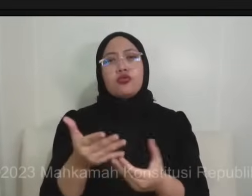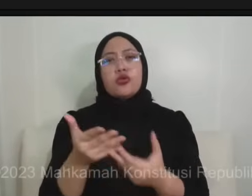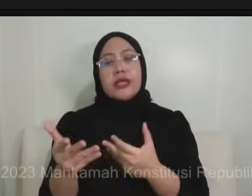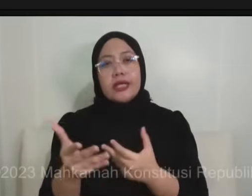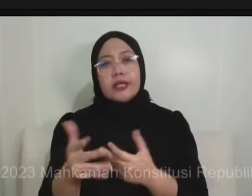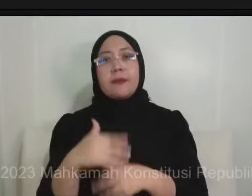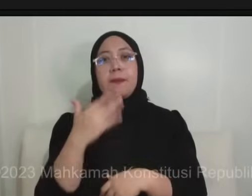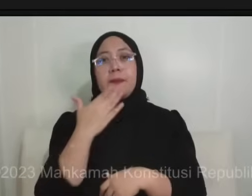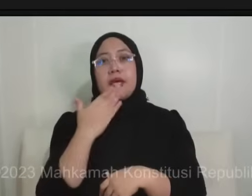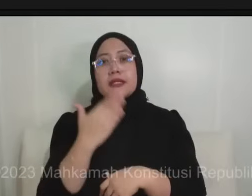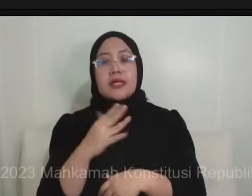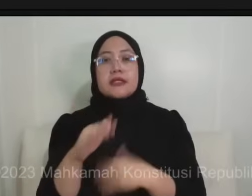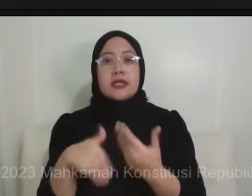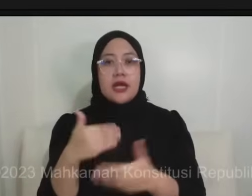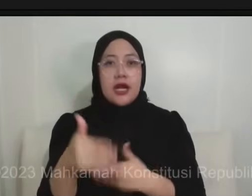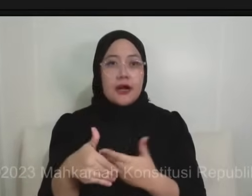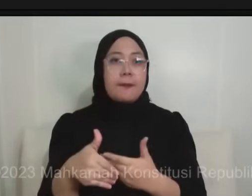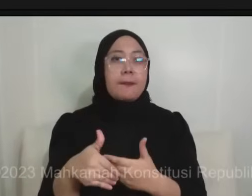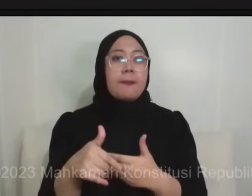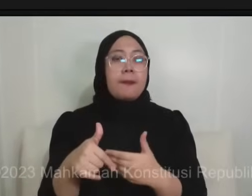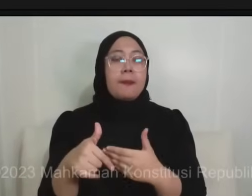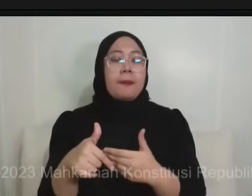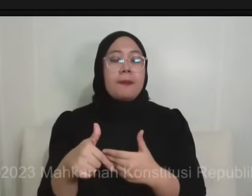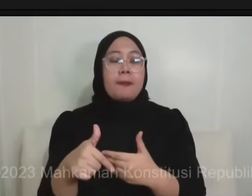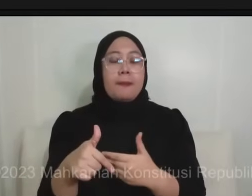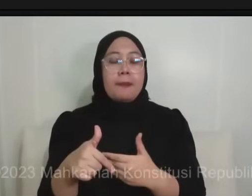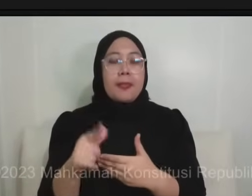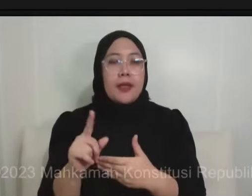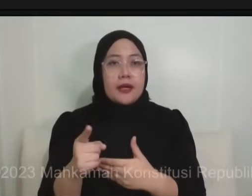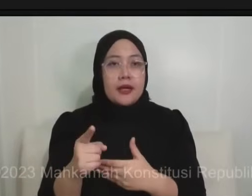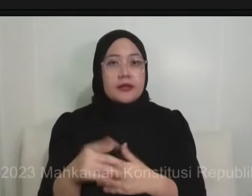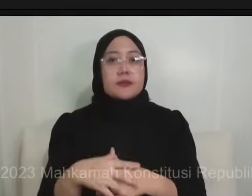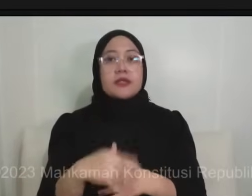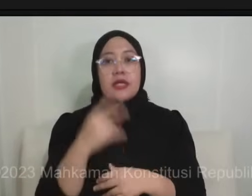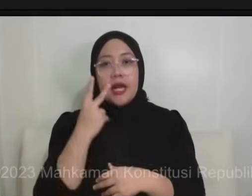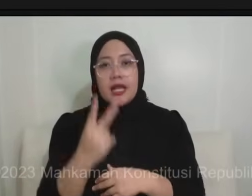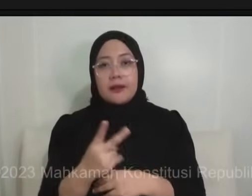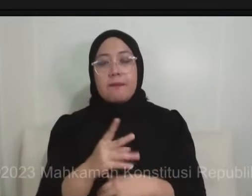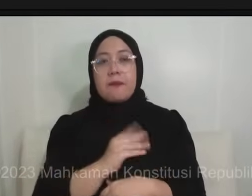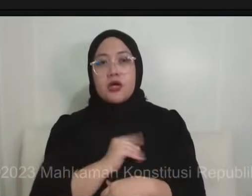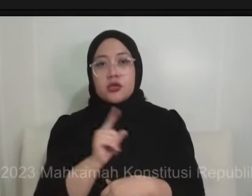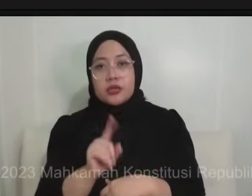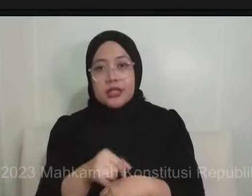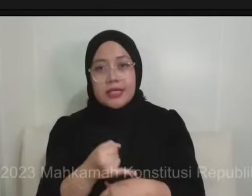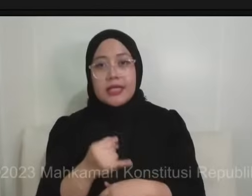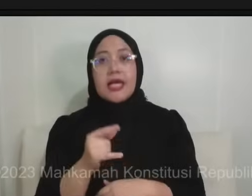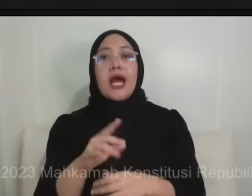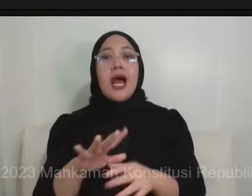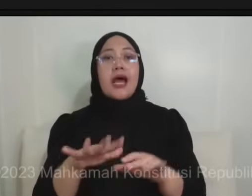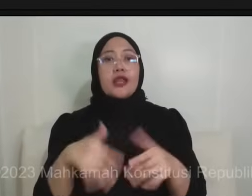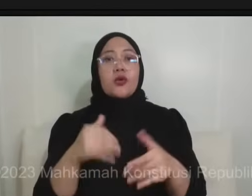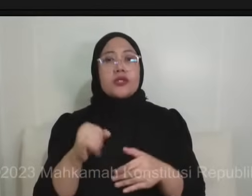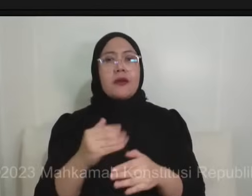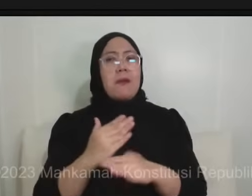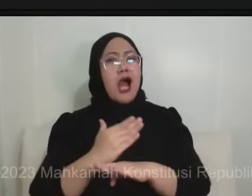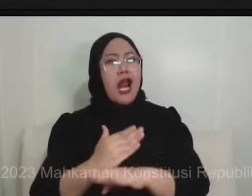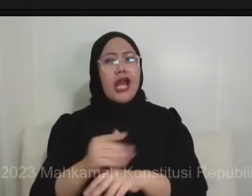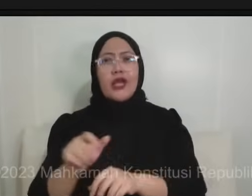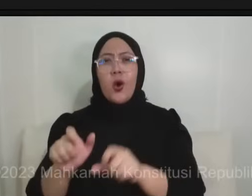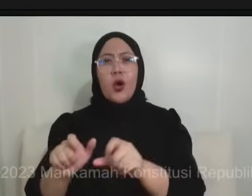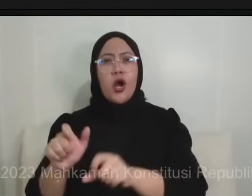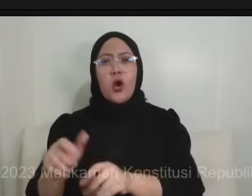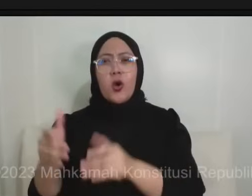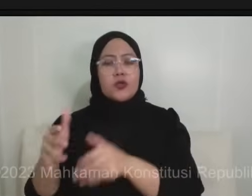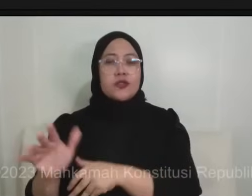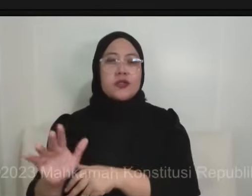secara fakto dan tendensius dalam rangka menjadikan atau menghalangi pihak tertentu untuk dapat